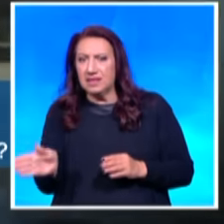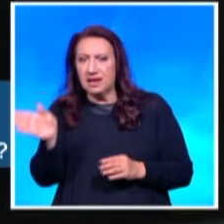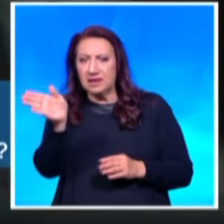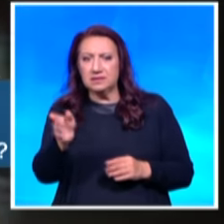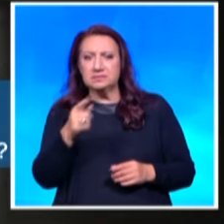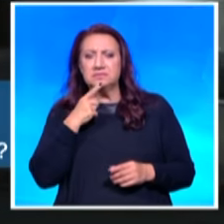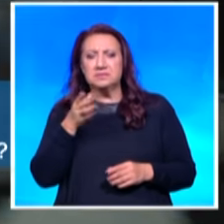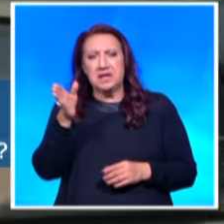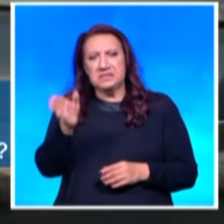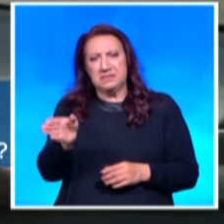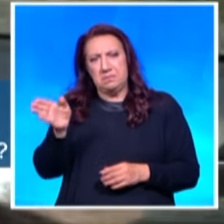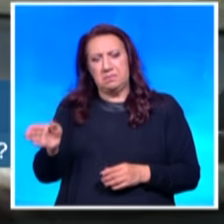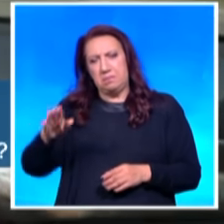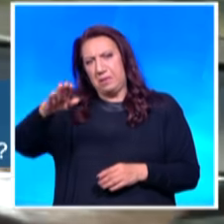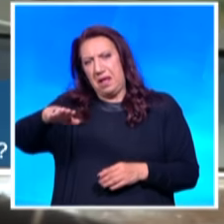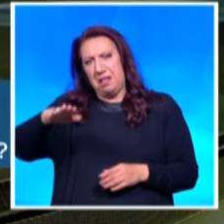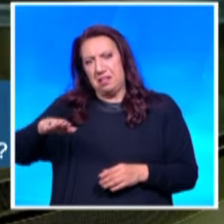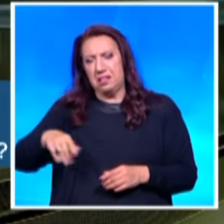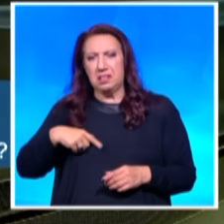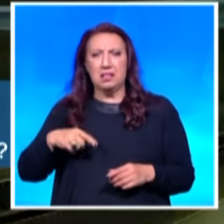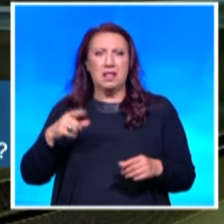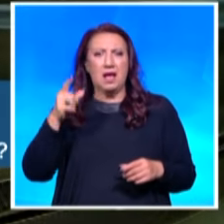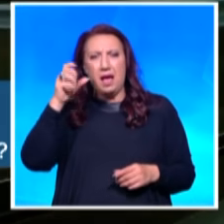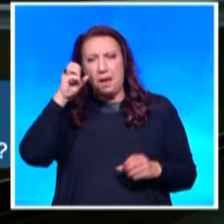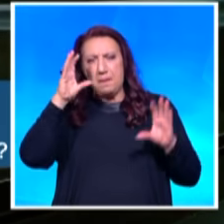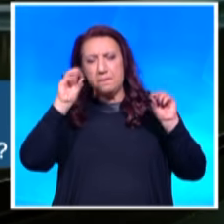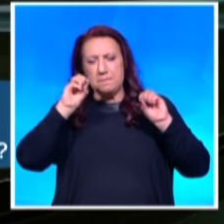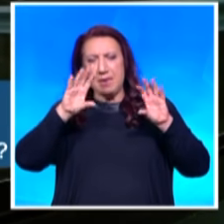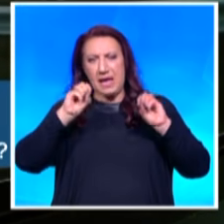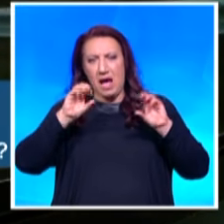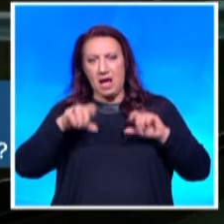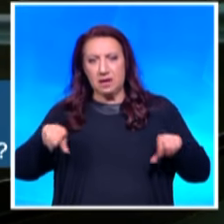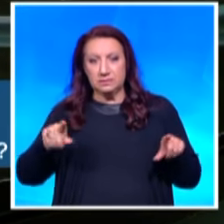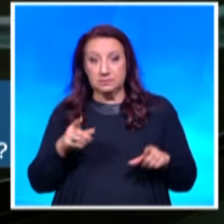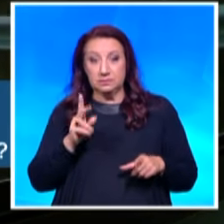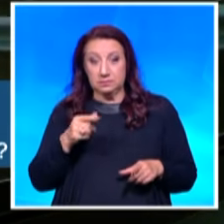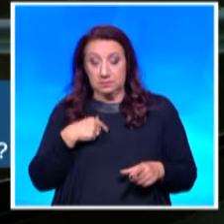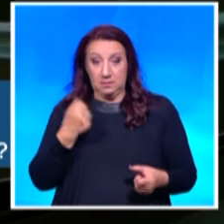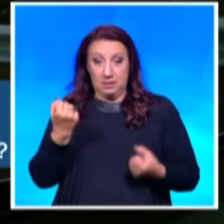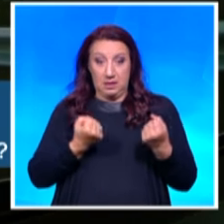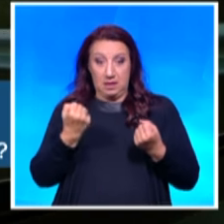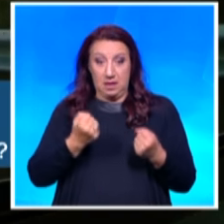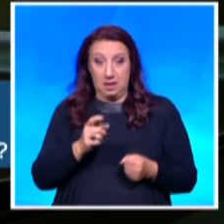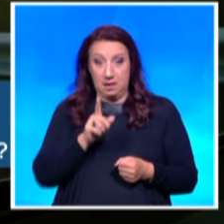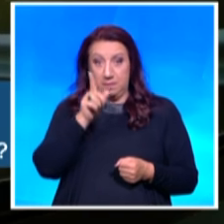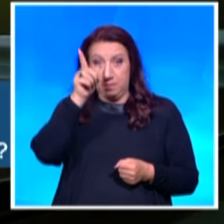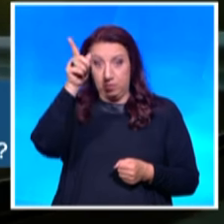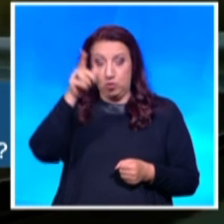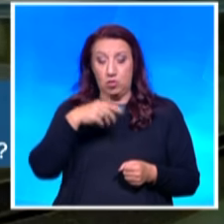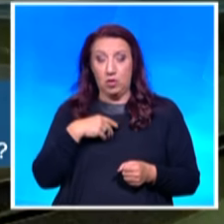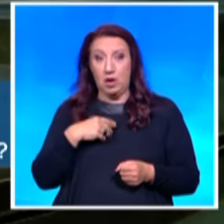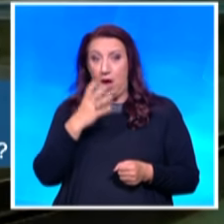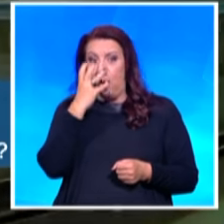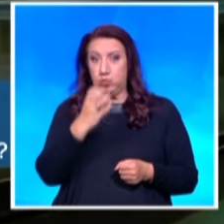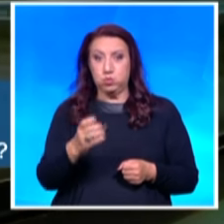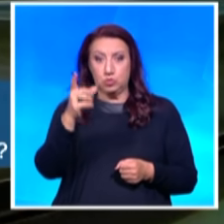Спрели са си, мигат си, няма триъгълник. Както аз си карам, е там горе в дясно ми изкача един бус, спирам в лявата лента. И човек